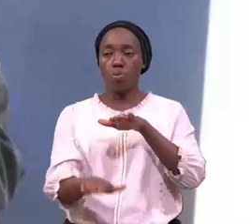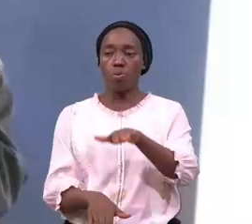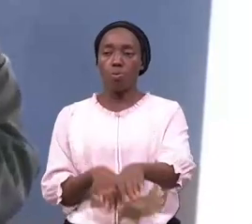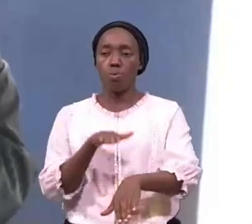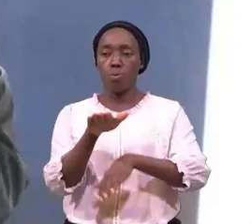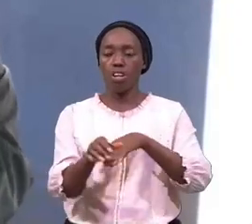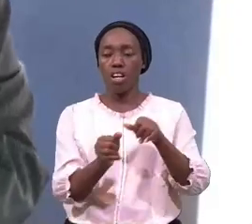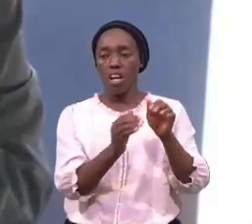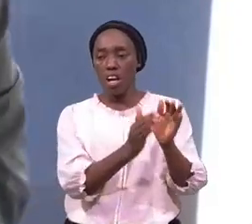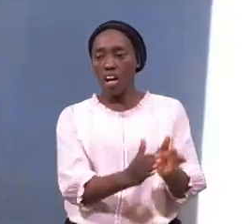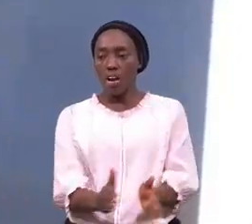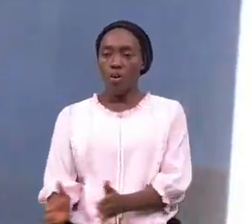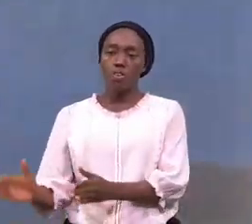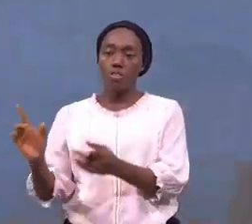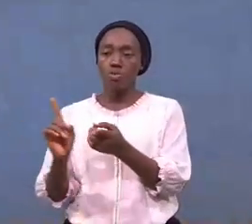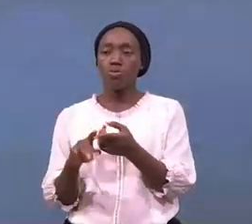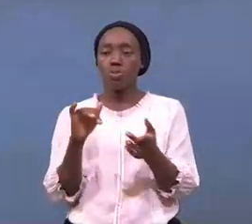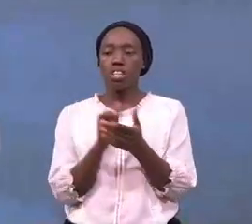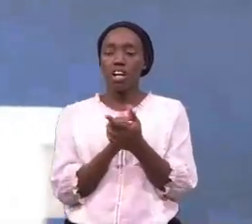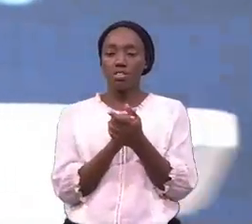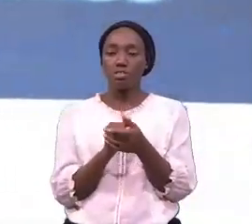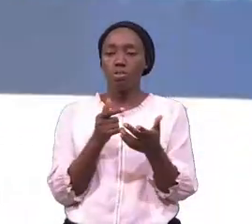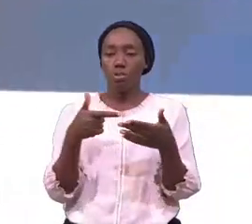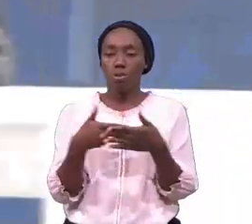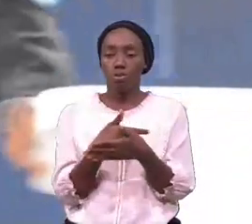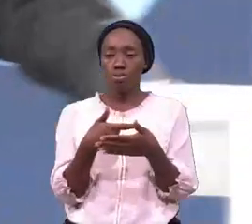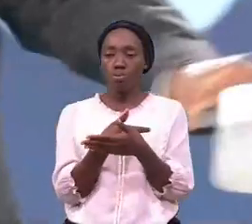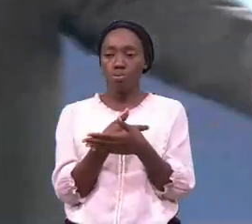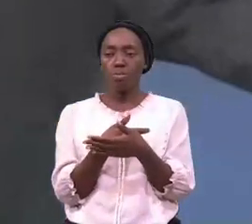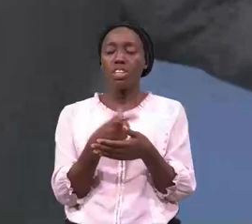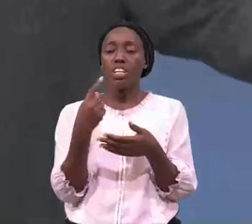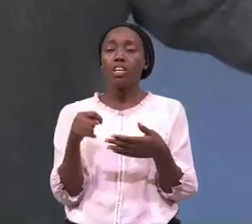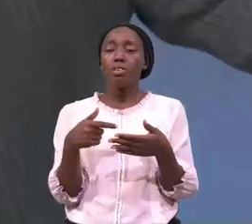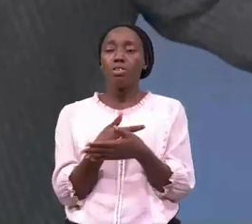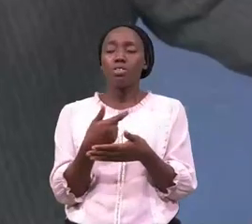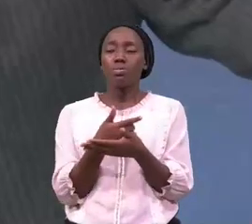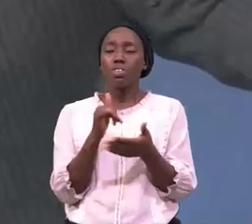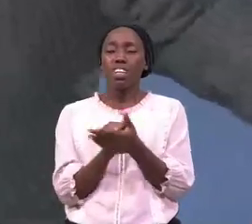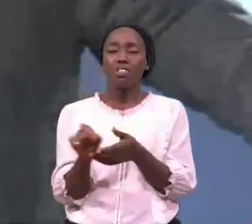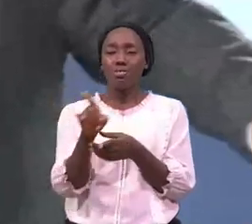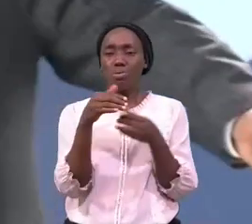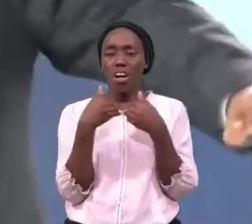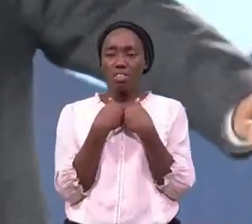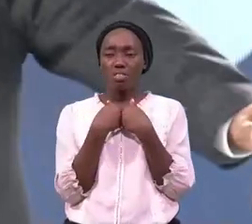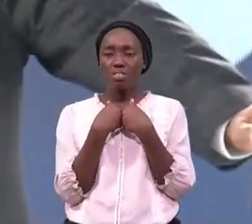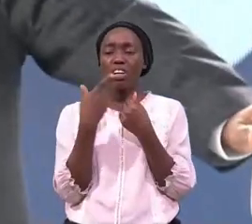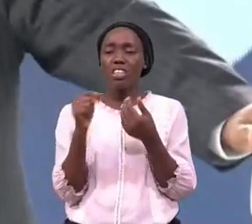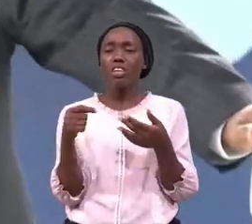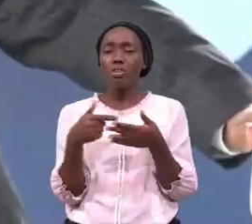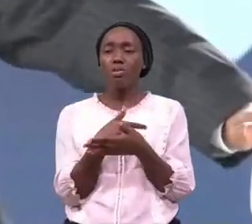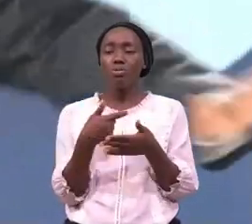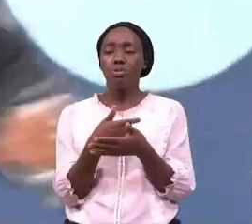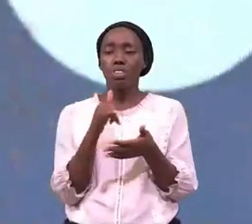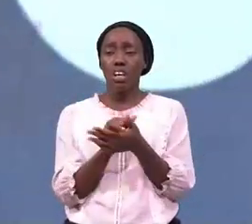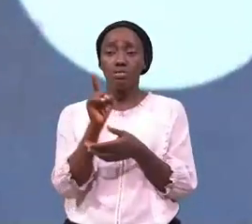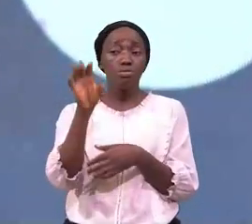Est-ce qu'il t'aide à marcher selon cet évangile? L'évangile que tu possèdes,